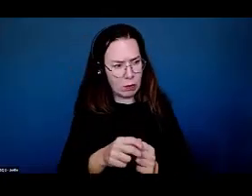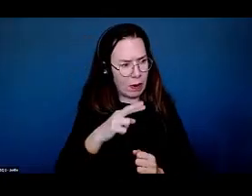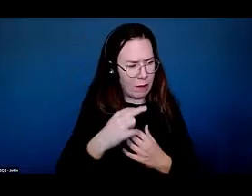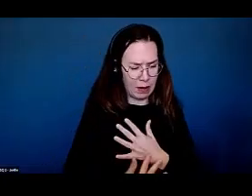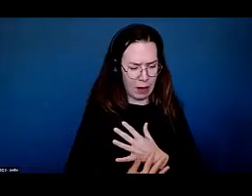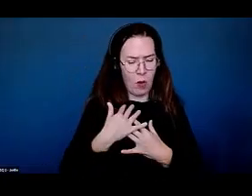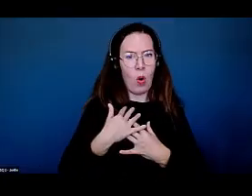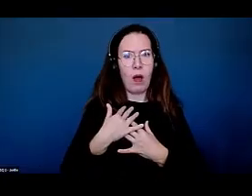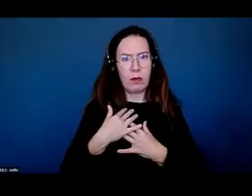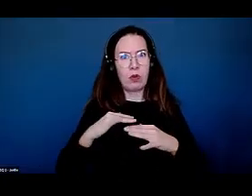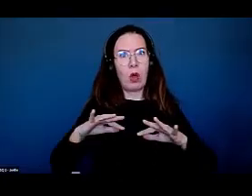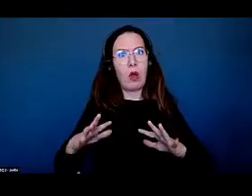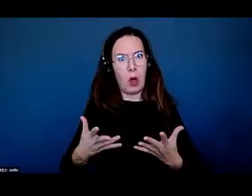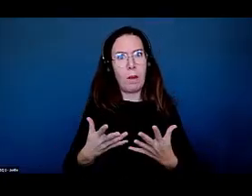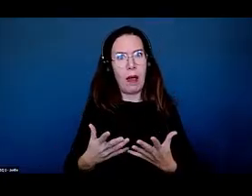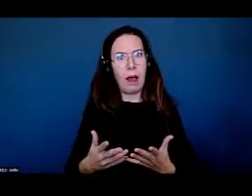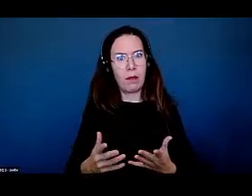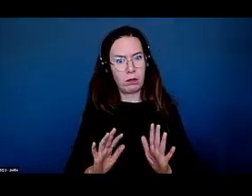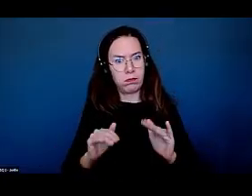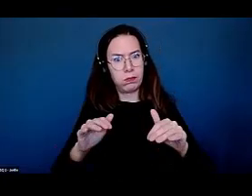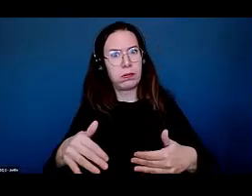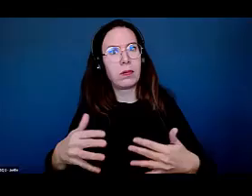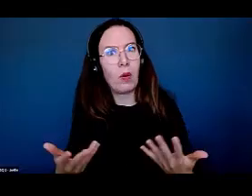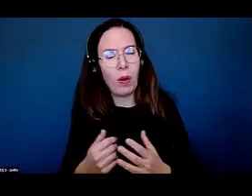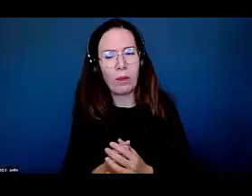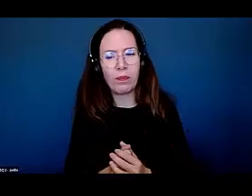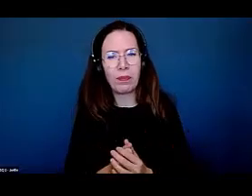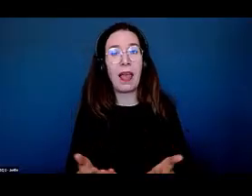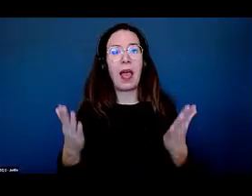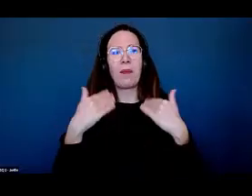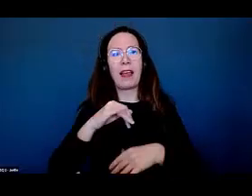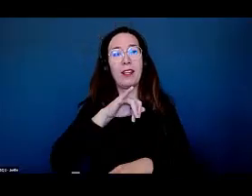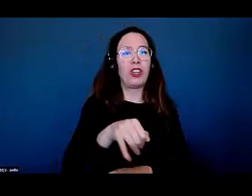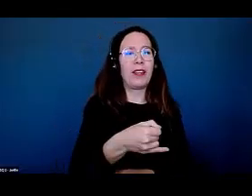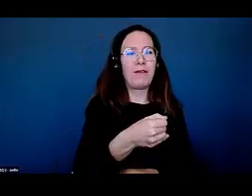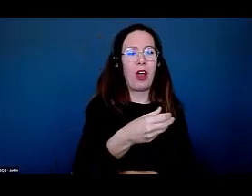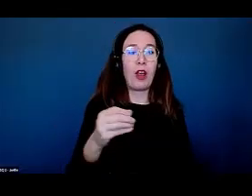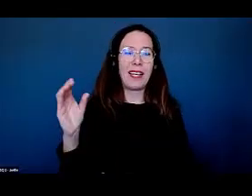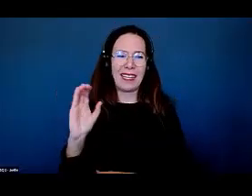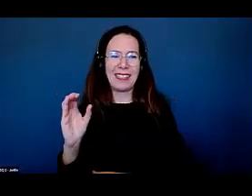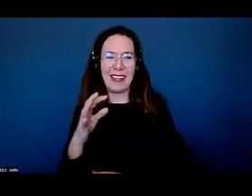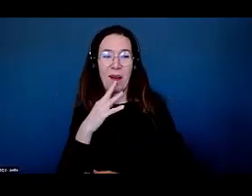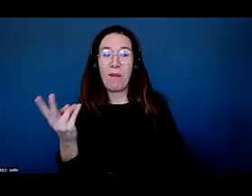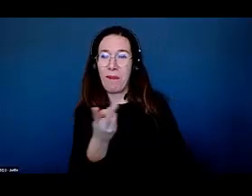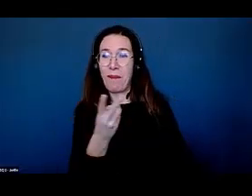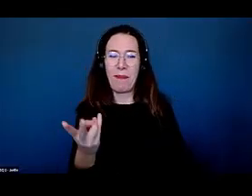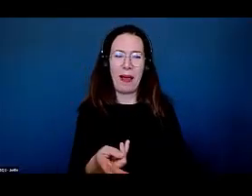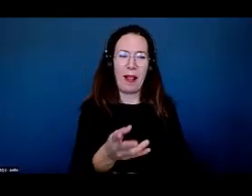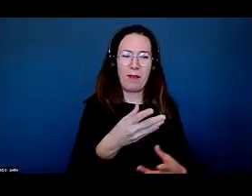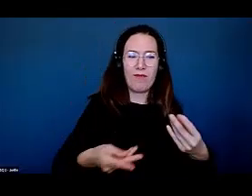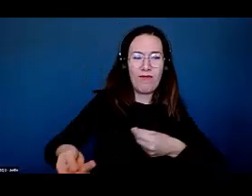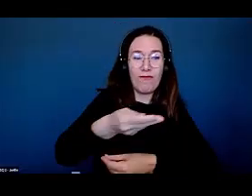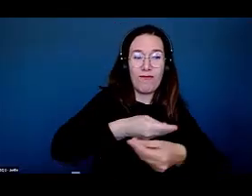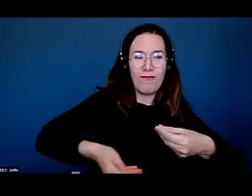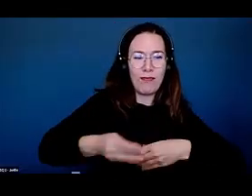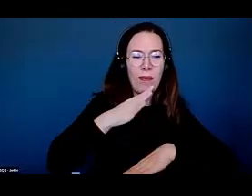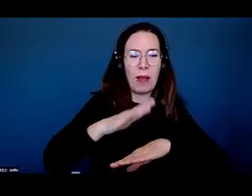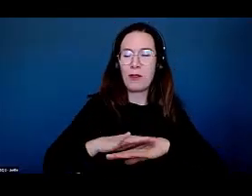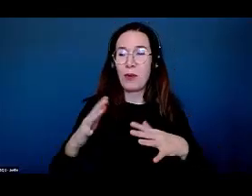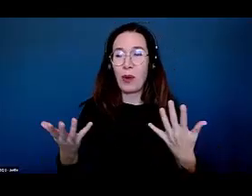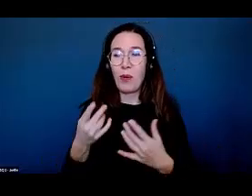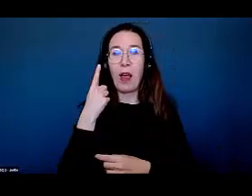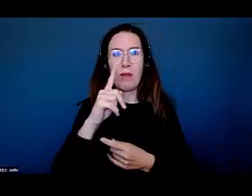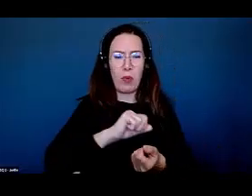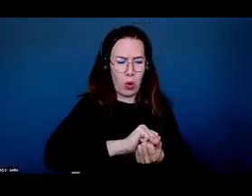changement a vraiment porté ses fruits. Après, nous avons parlé avec Jennifer et Christina, et ici, il a